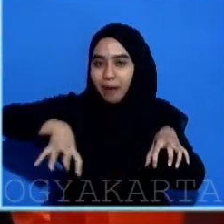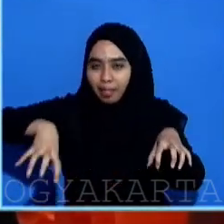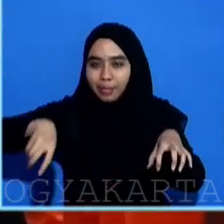DIY